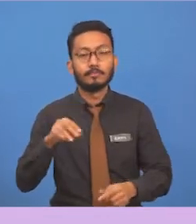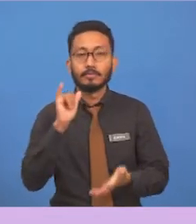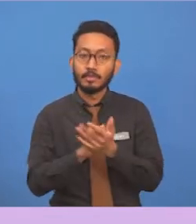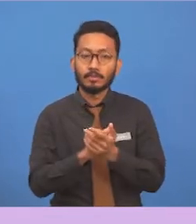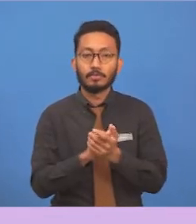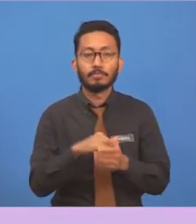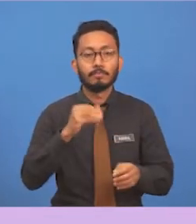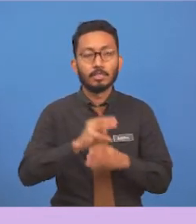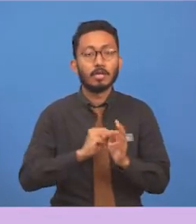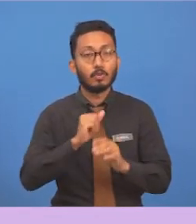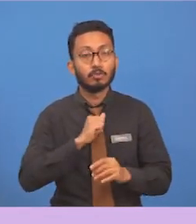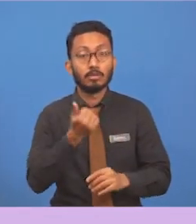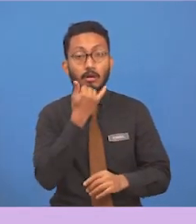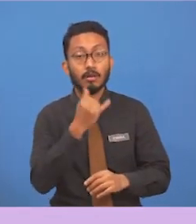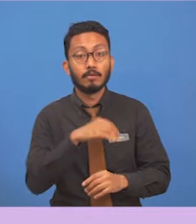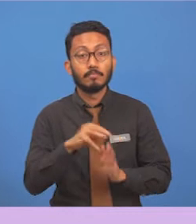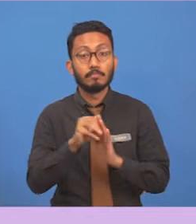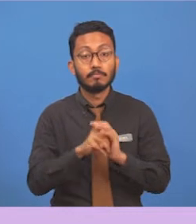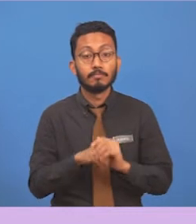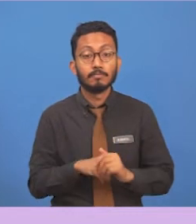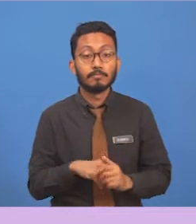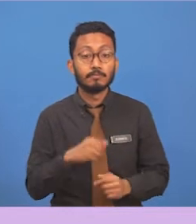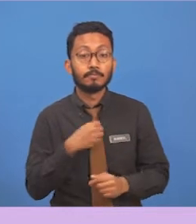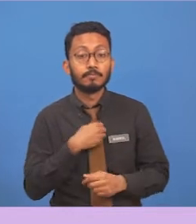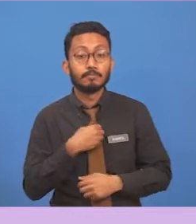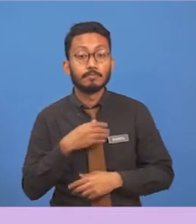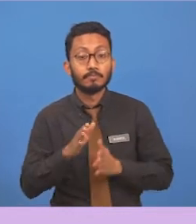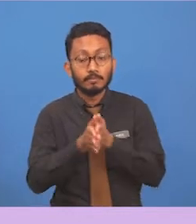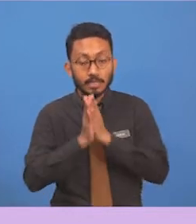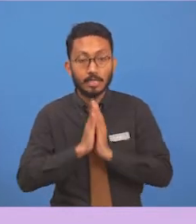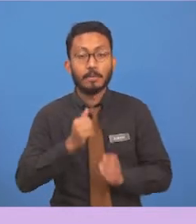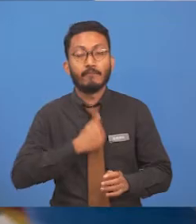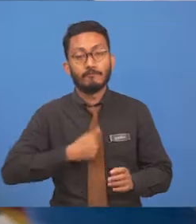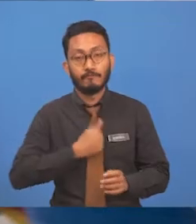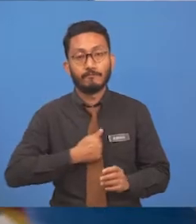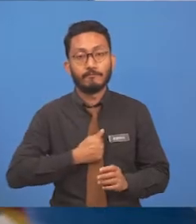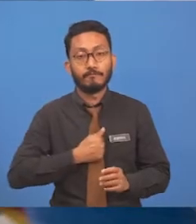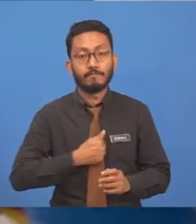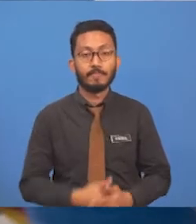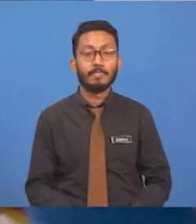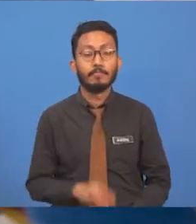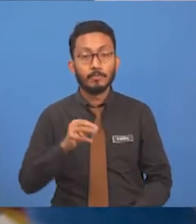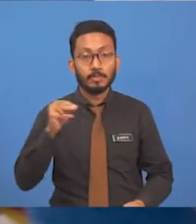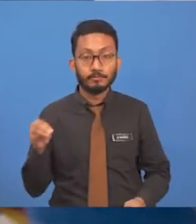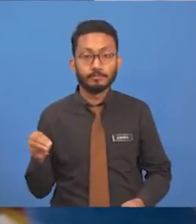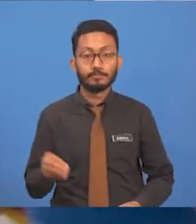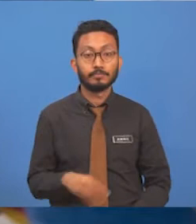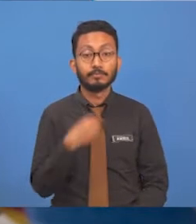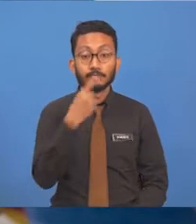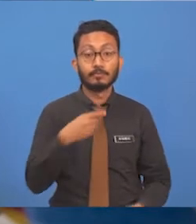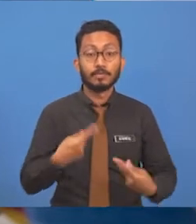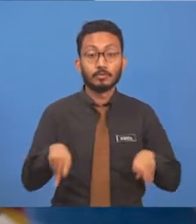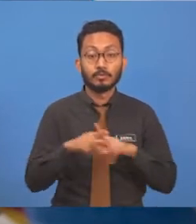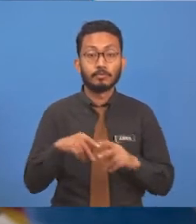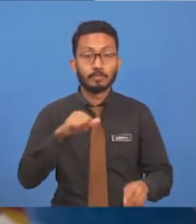lewat ke sekolah Hai dan meminta maaf kepada c-nya murid-murid kita perlu